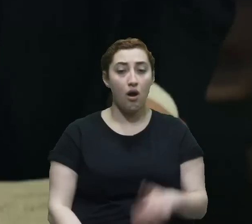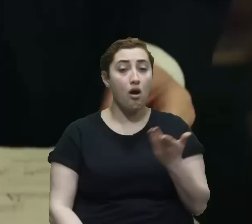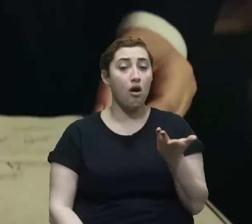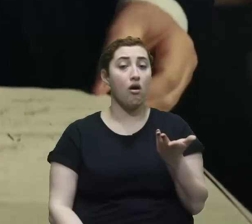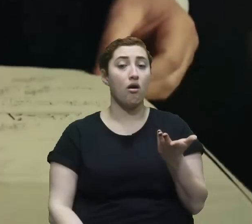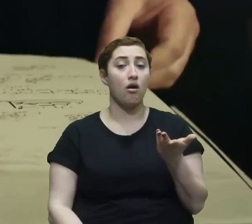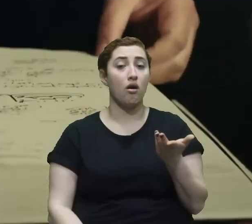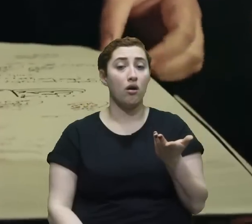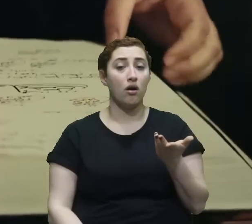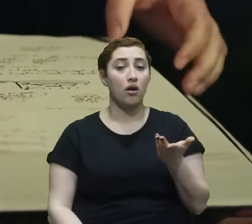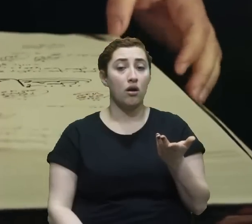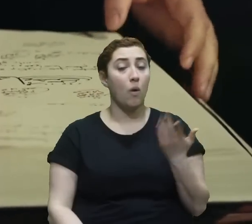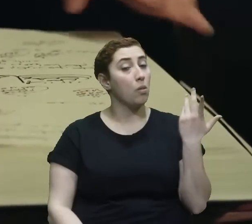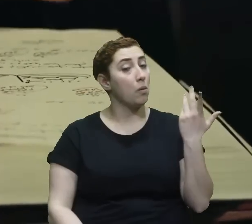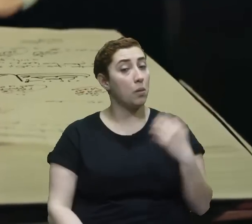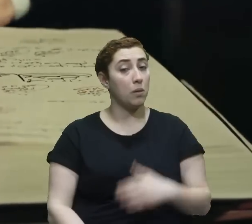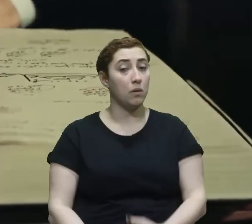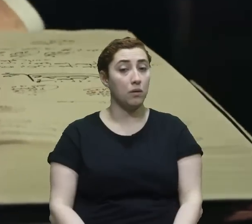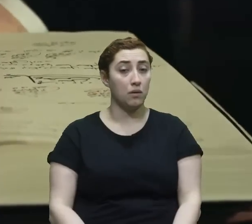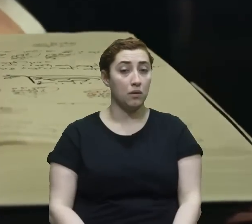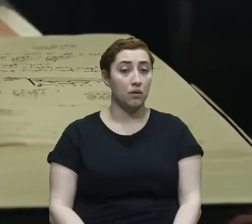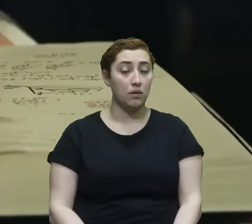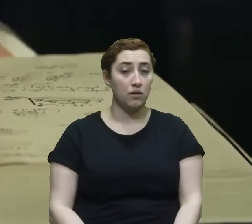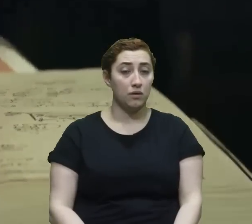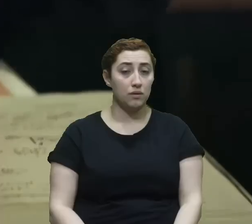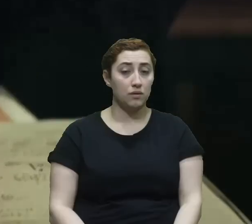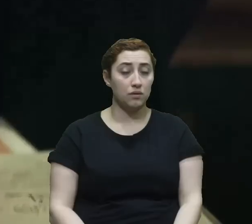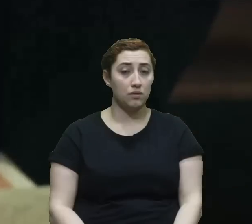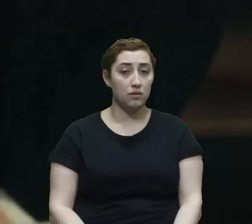Aa. Allah Allah.